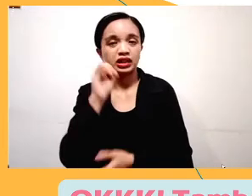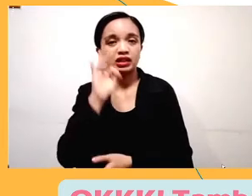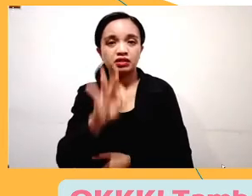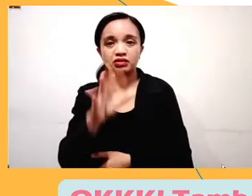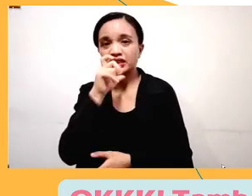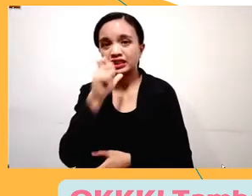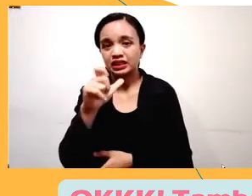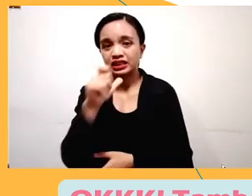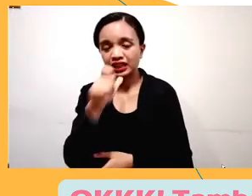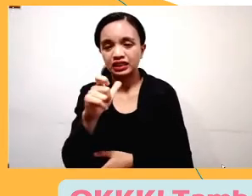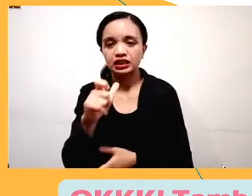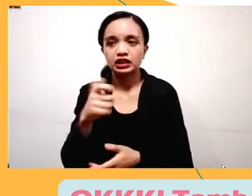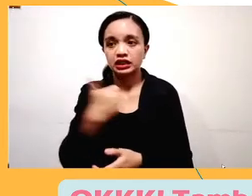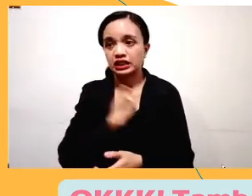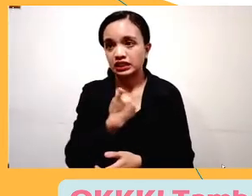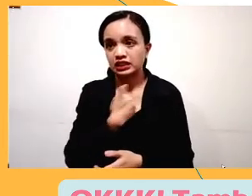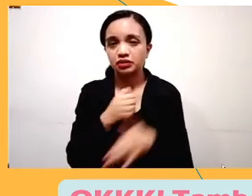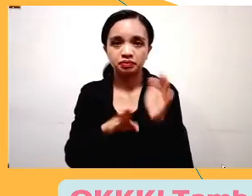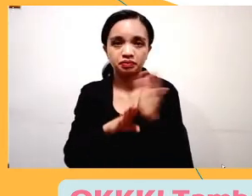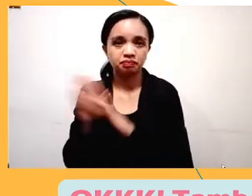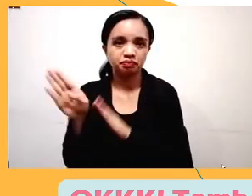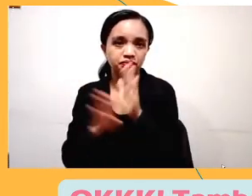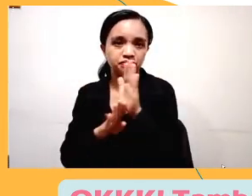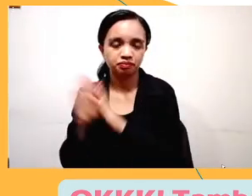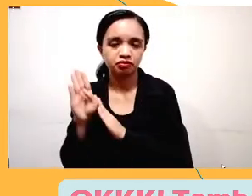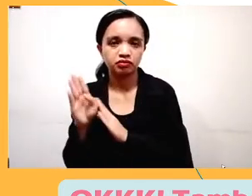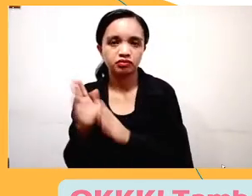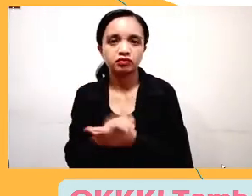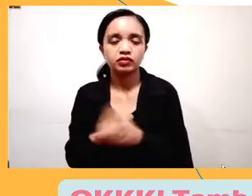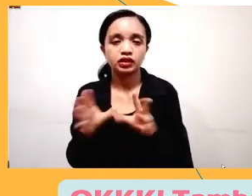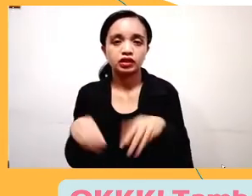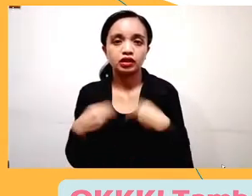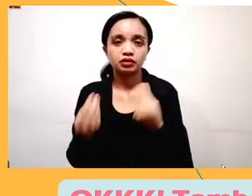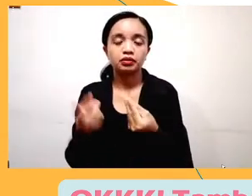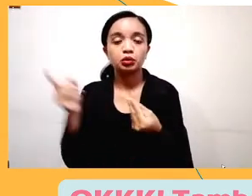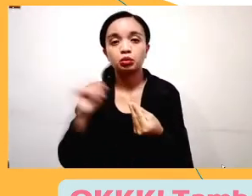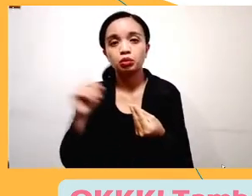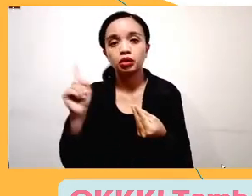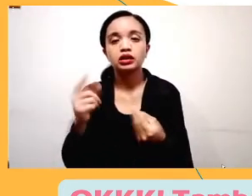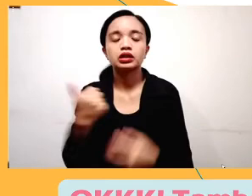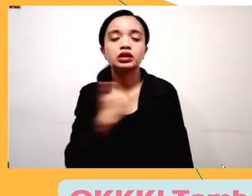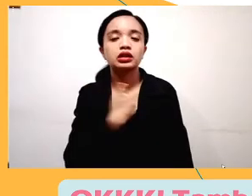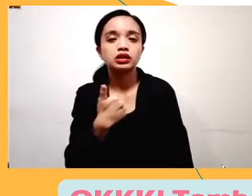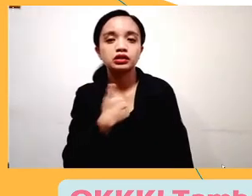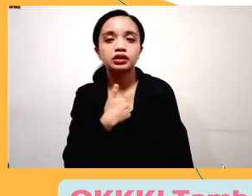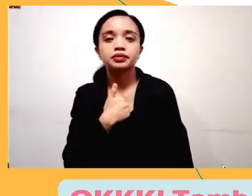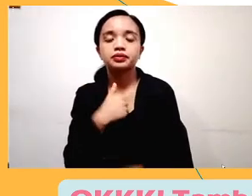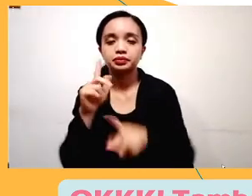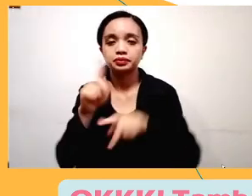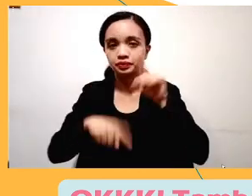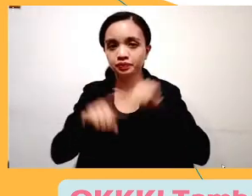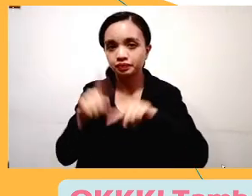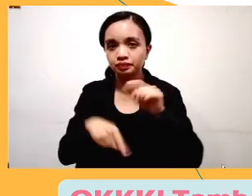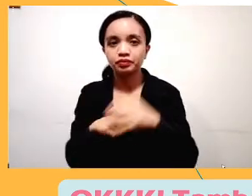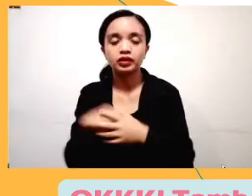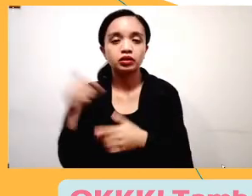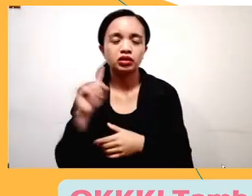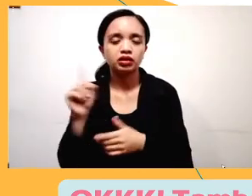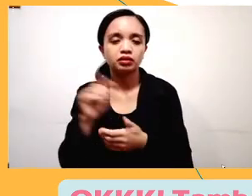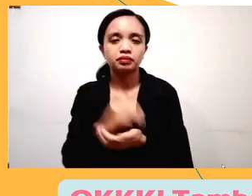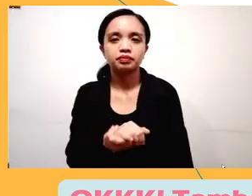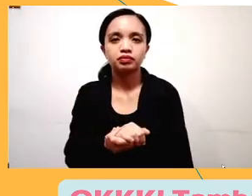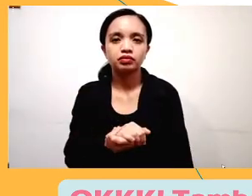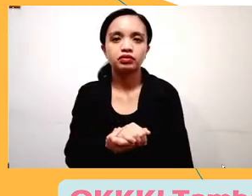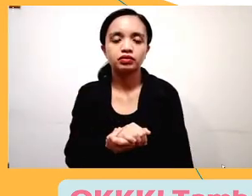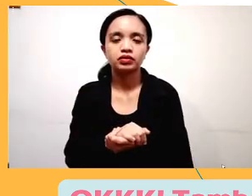ang ating mga sarili, na maibigay ang ating mga sarili sa kapwa, ay nagiging